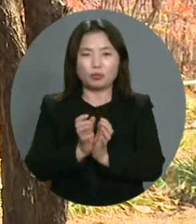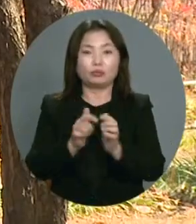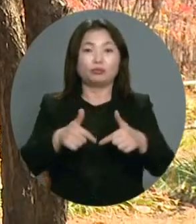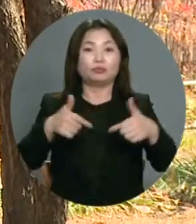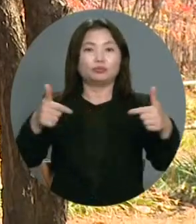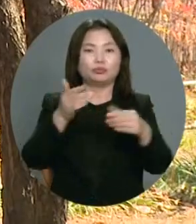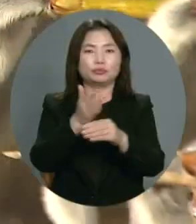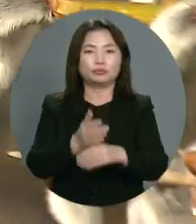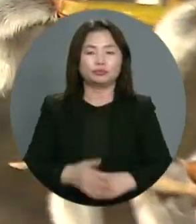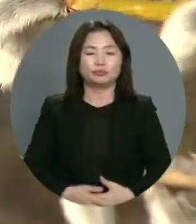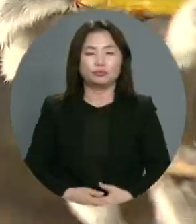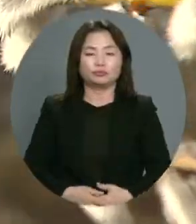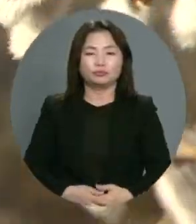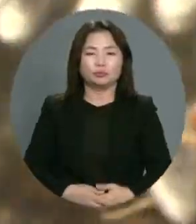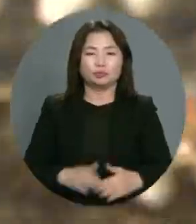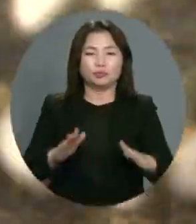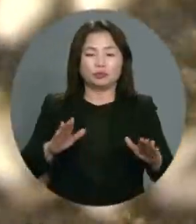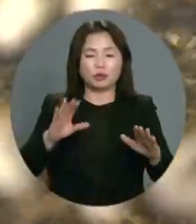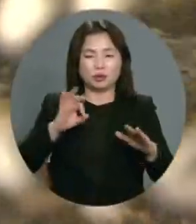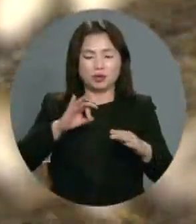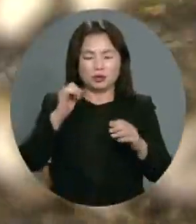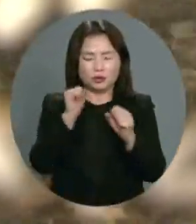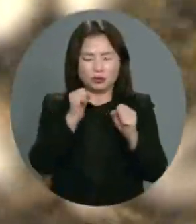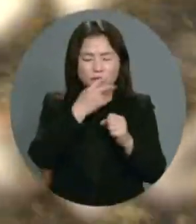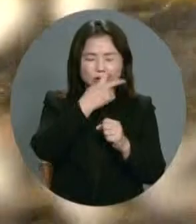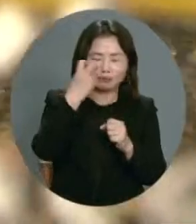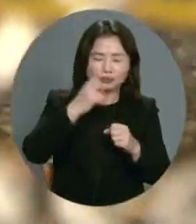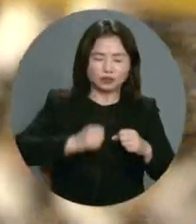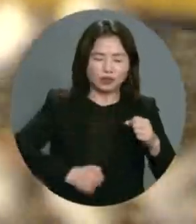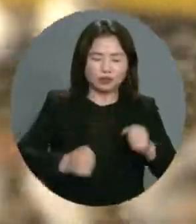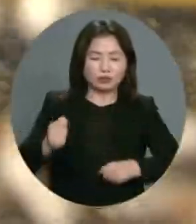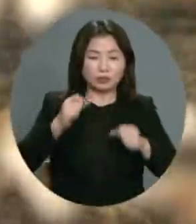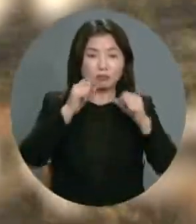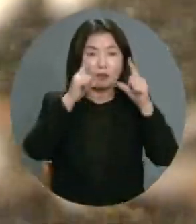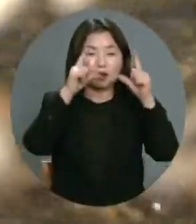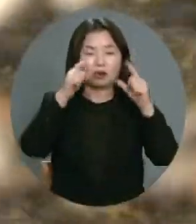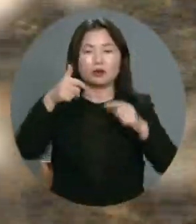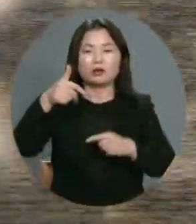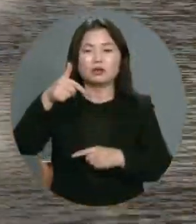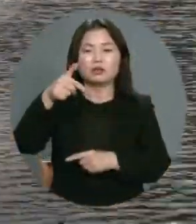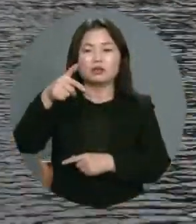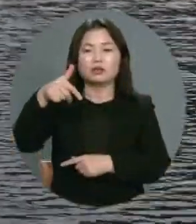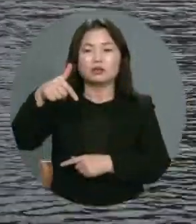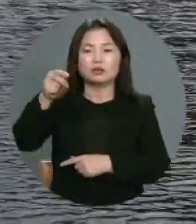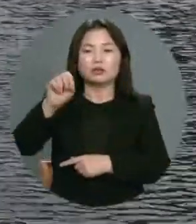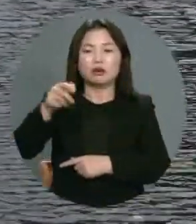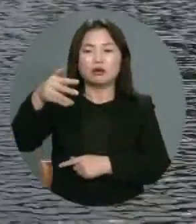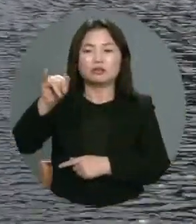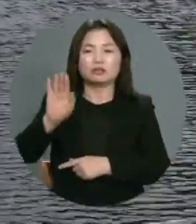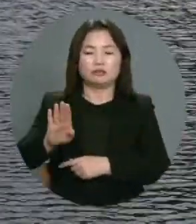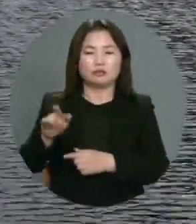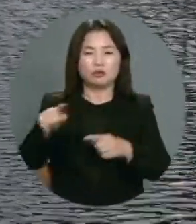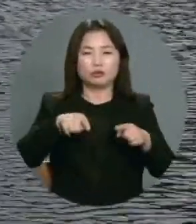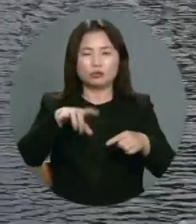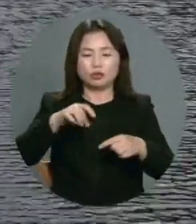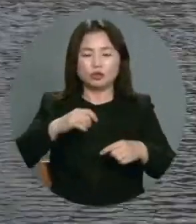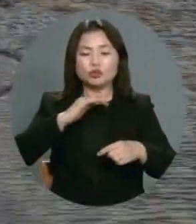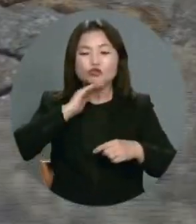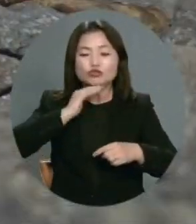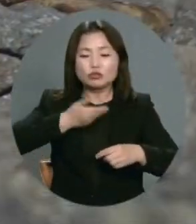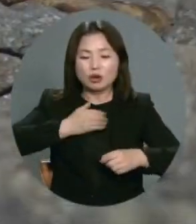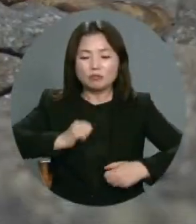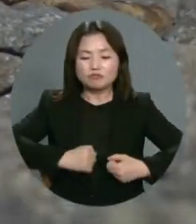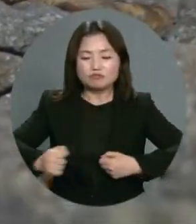있습니다. 오늘은 겨울잠을 자던 개구리가 깨어나는 절기 경칩입니다. 전국 최대 두꺼비